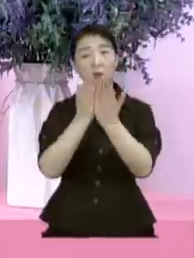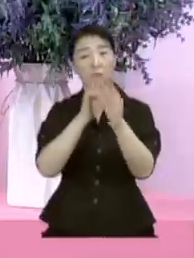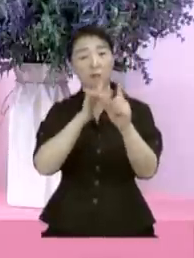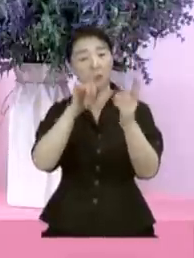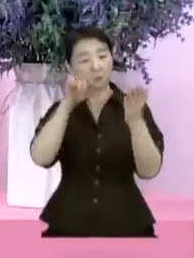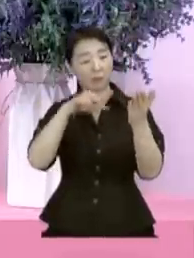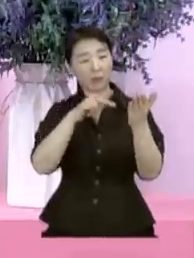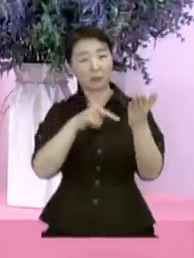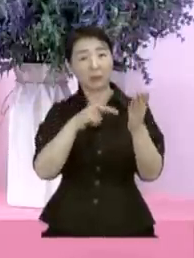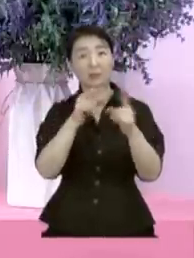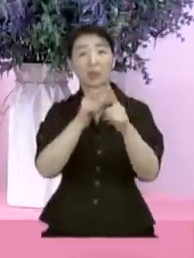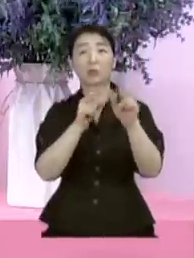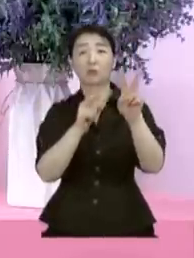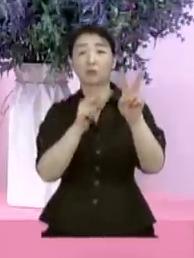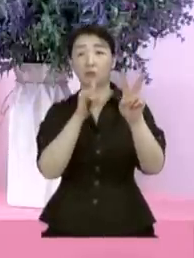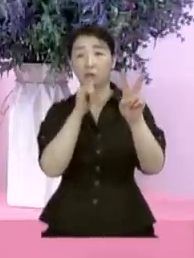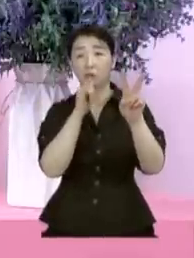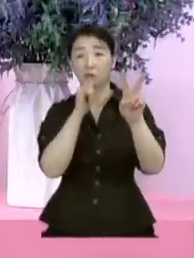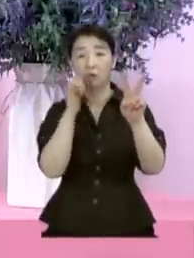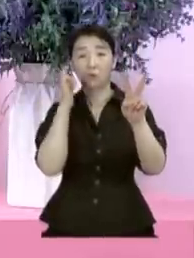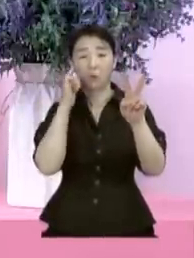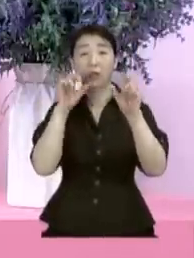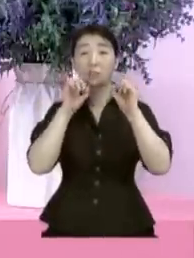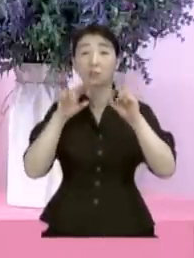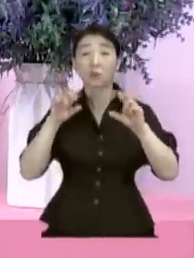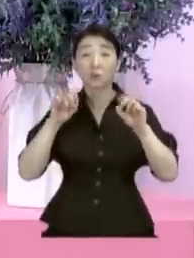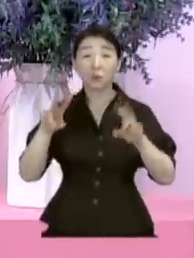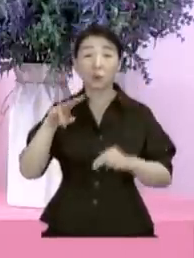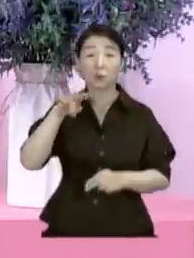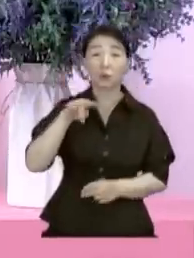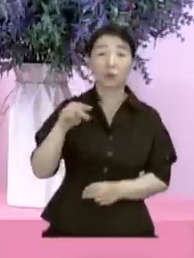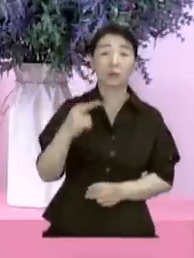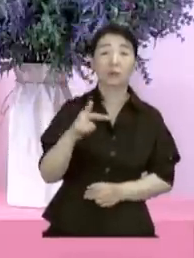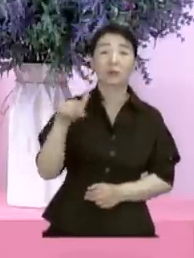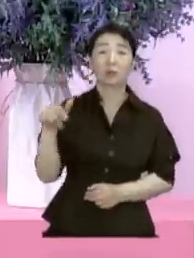안에 두 글자가 보이는 거예요. 뭐요? 선교.